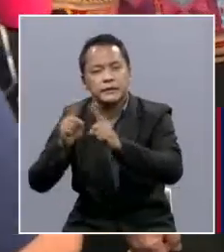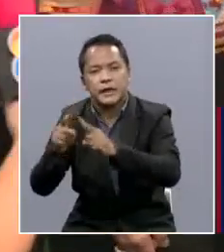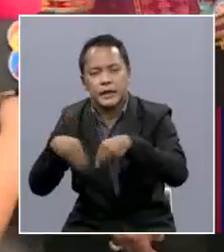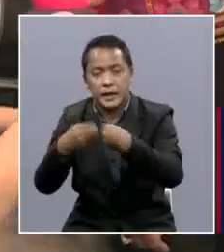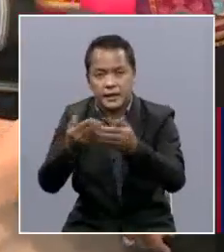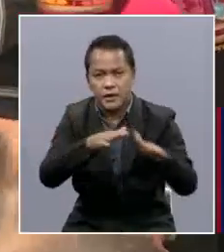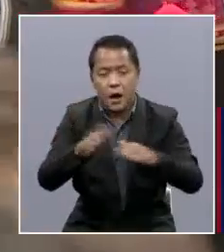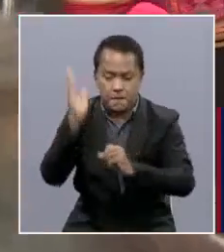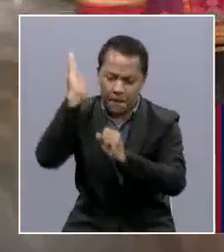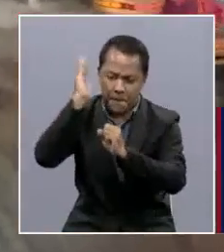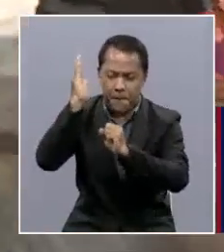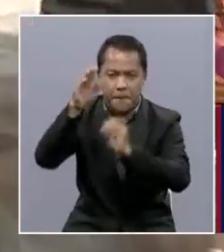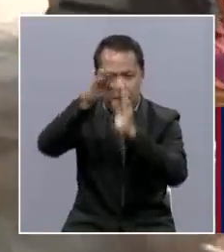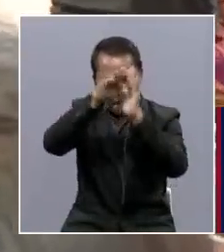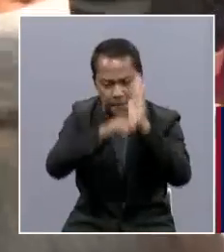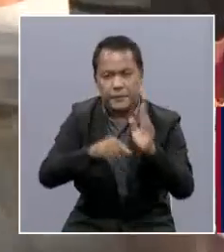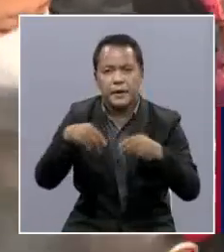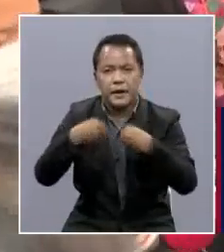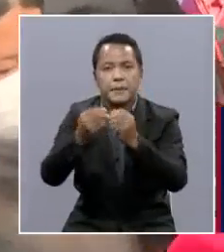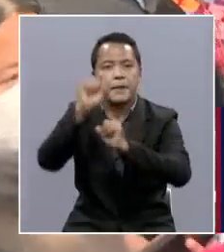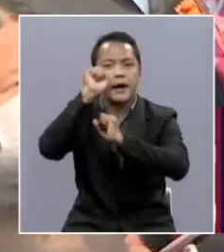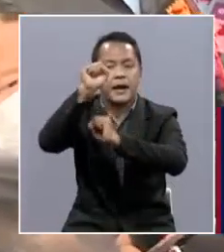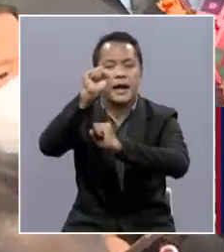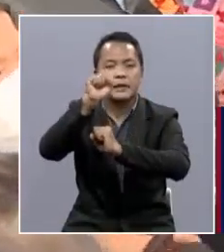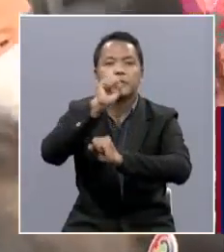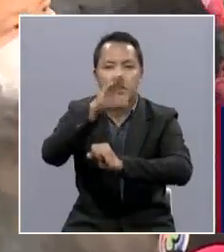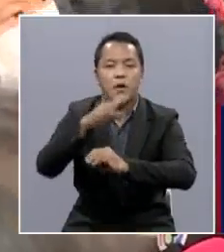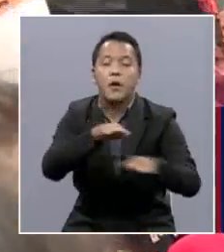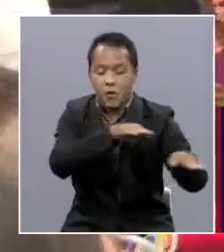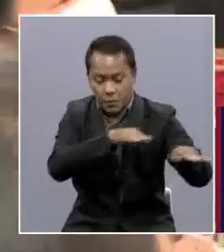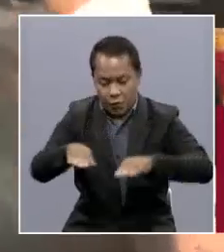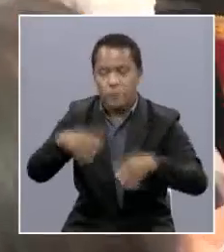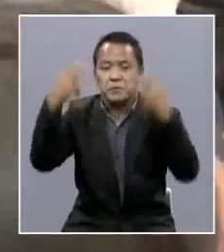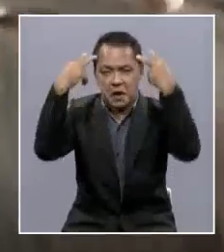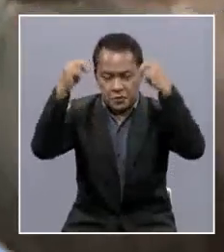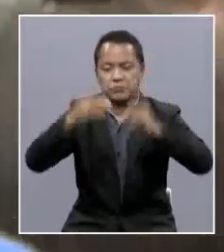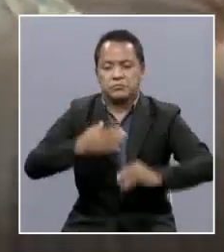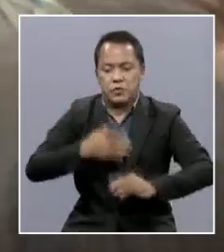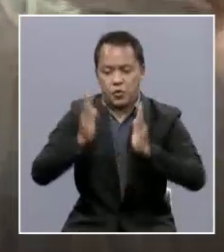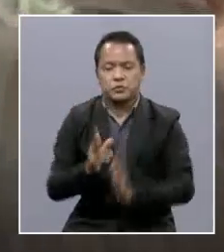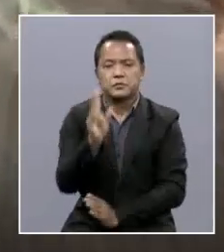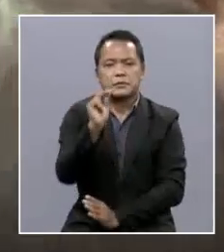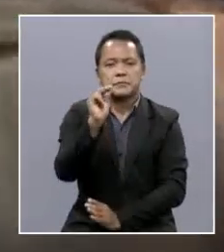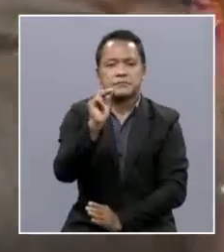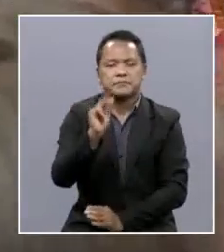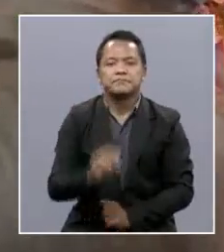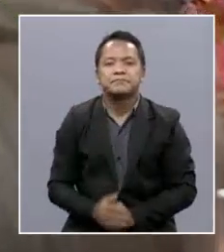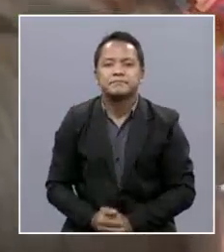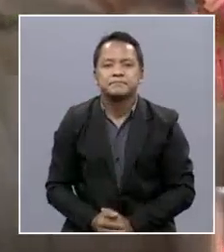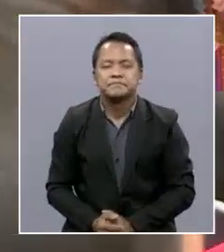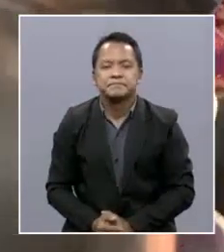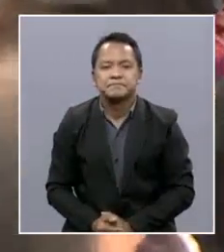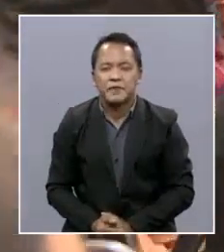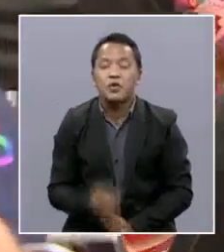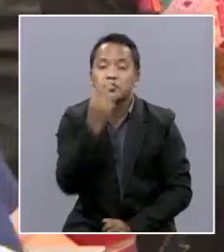พร้อมทั้งโปรโมทประชานิยมลงป้อมที่ประกาศกล่าวเอาไว้แล้วว่าพร้อมเป็นนายกคนที่ 30นั่นเองฮะอือก็